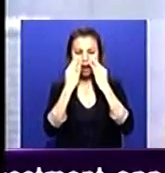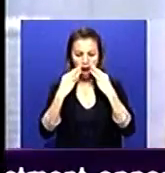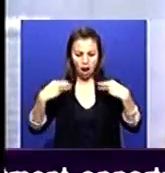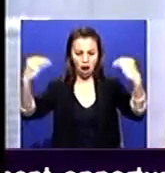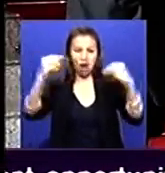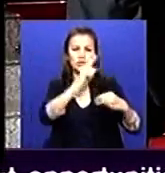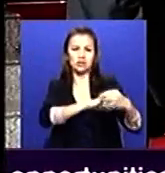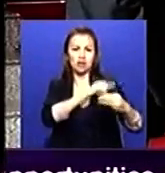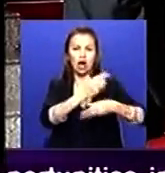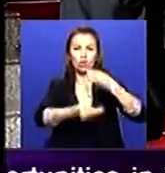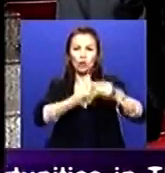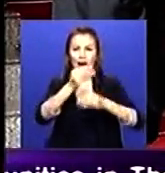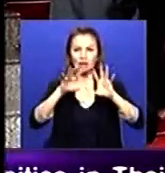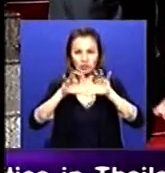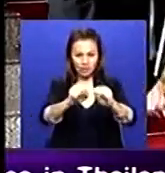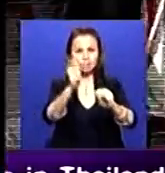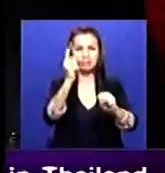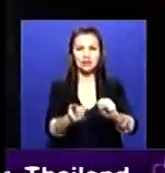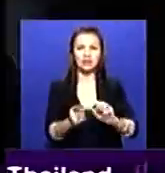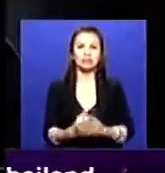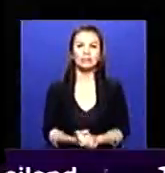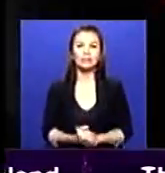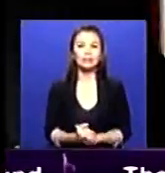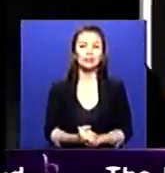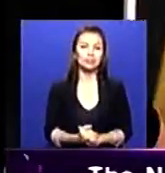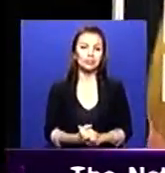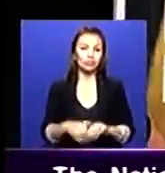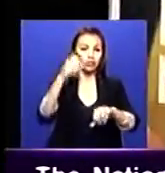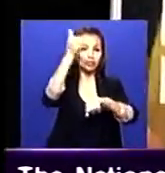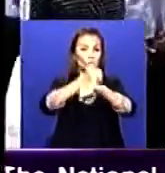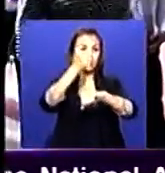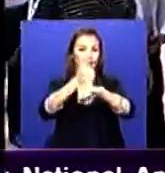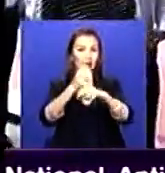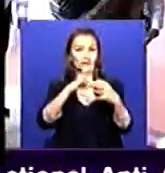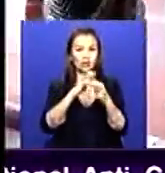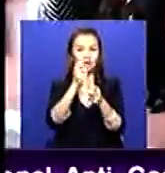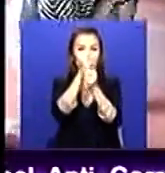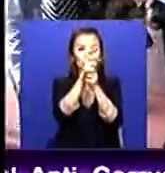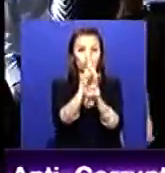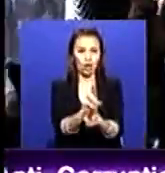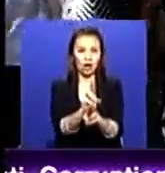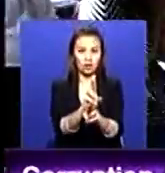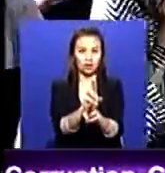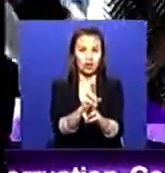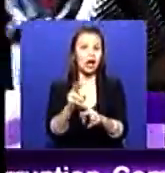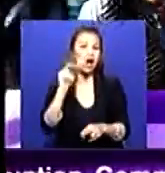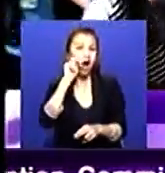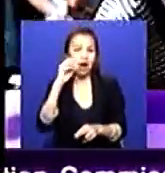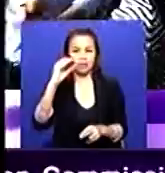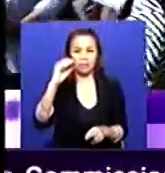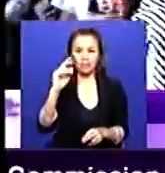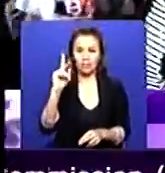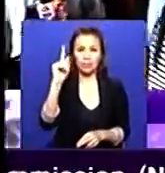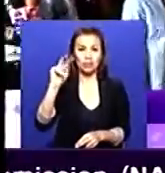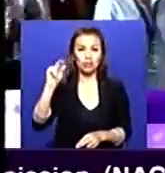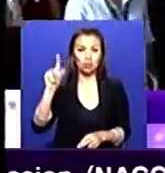ดที่ทำเนียบรัฐบาลนายสจ๊วตแชปแมนผู้อำนวยการโครงการอนุรักษ์ภูมิภาคลุ่มน้ำโขงและผู้แทนกองทุ